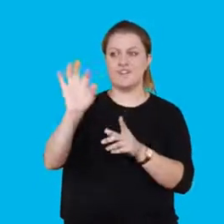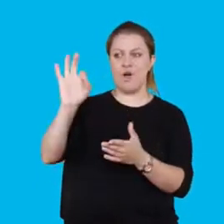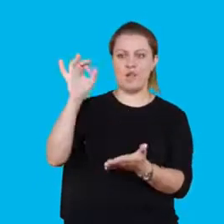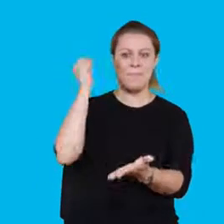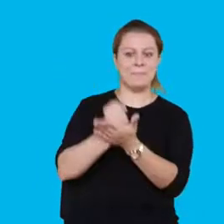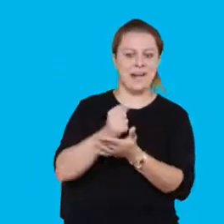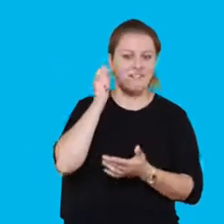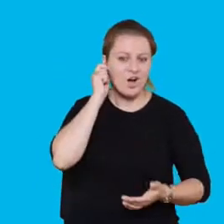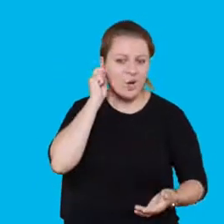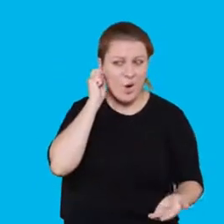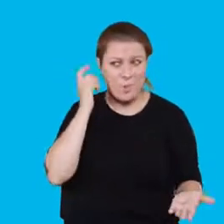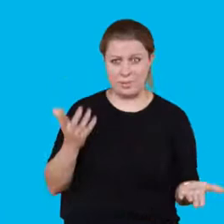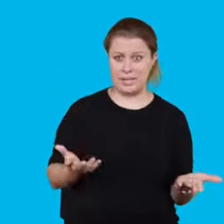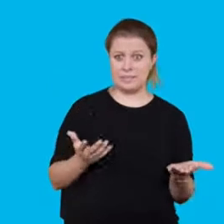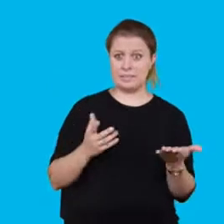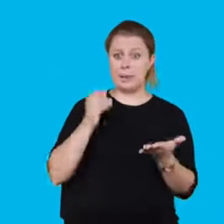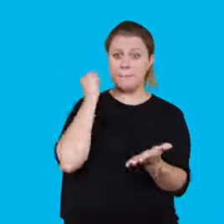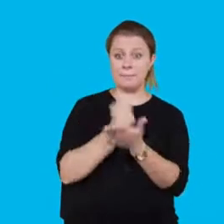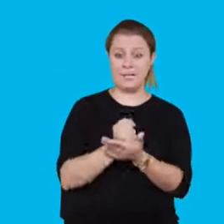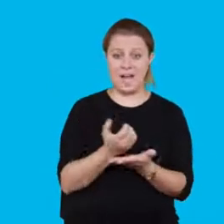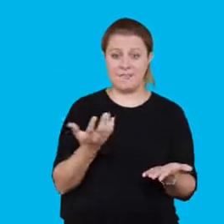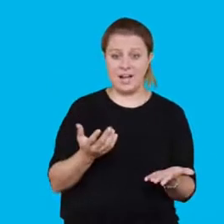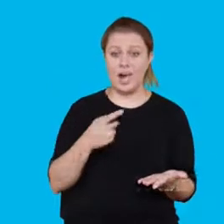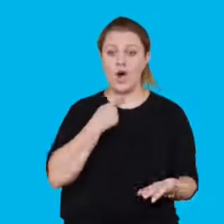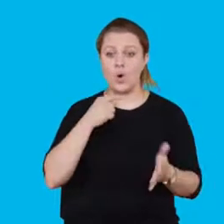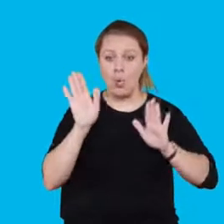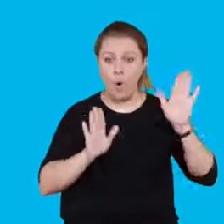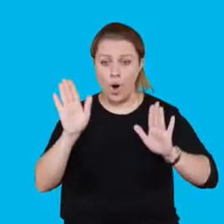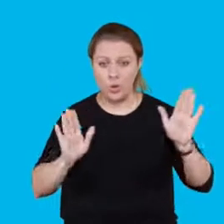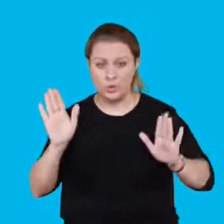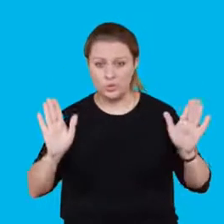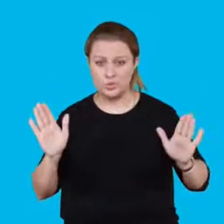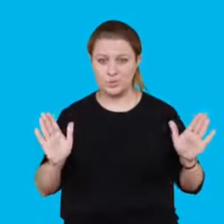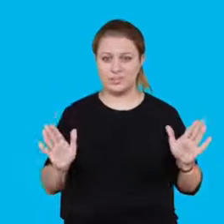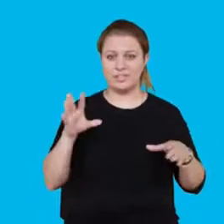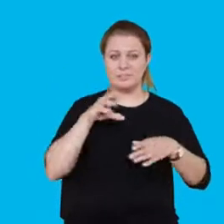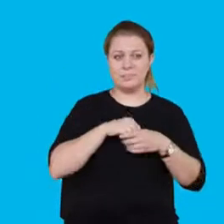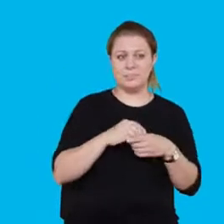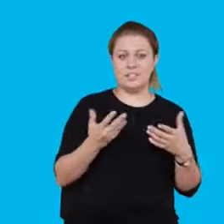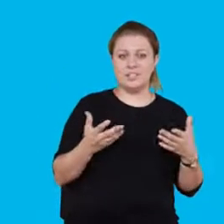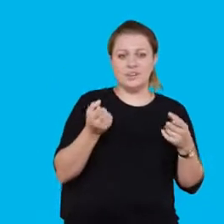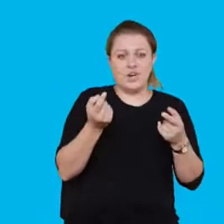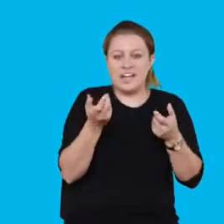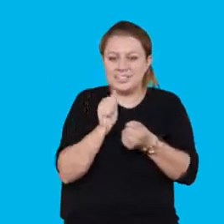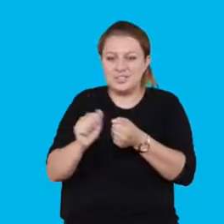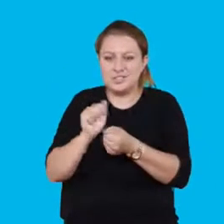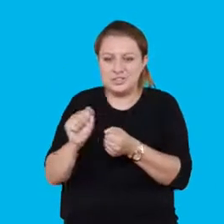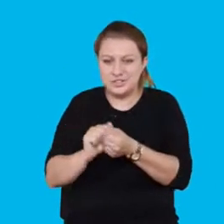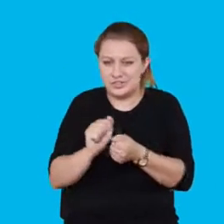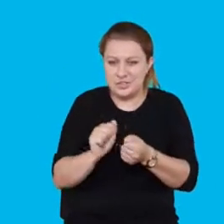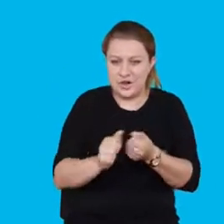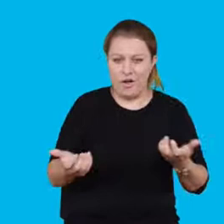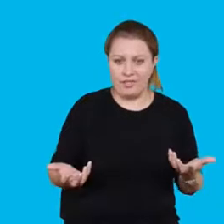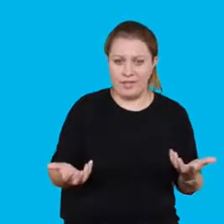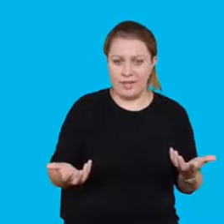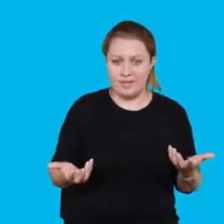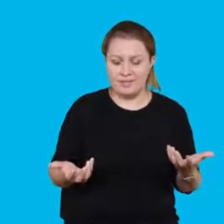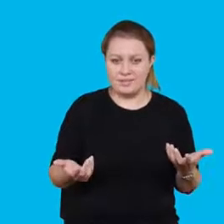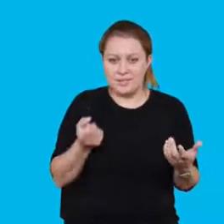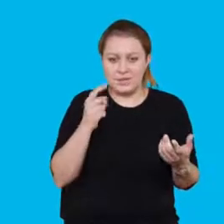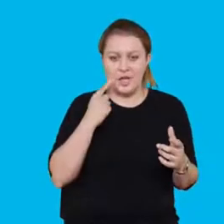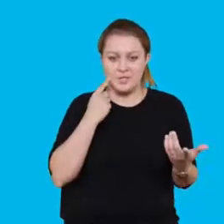prawa głosu. Oni mówili, że to rozbija rodzinę, mąż będzie głosował tak, żona tak, no to rozwód, prawda?